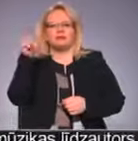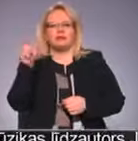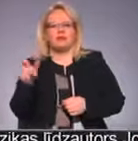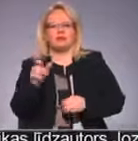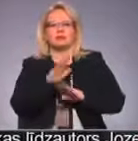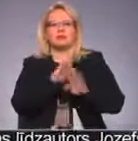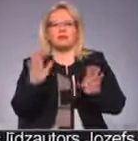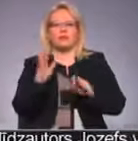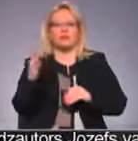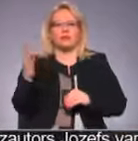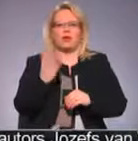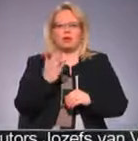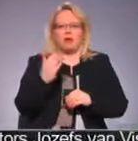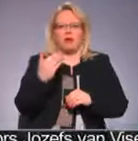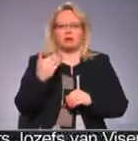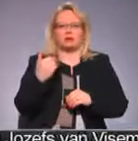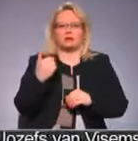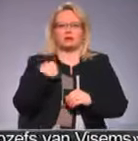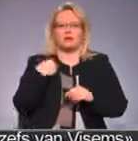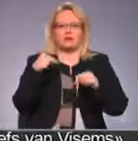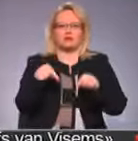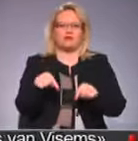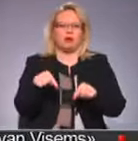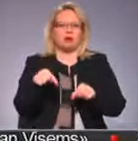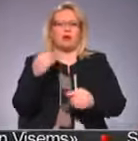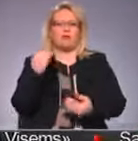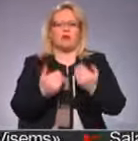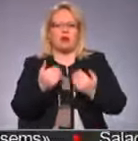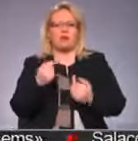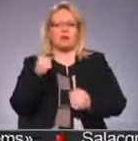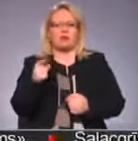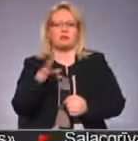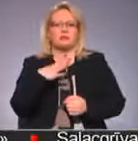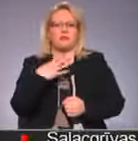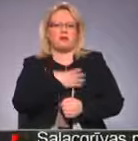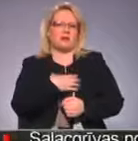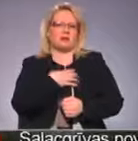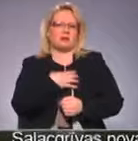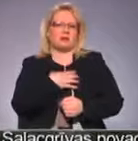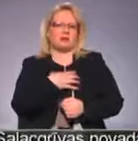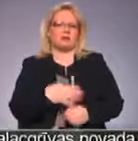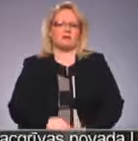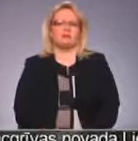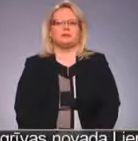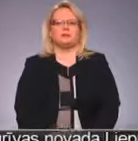nebūtu ienācis, vai ne, pie mums šeit. Bet varbūt tieši tas bija vajadzīgs.